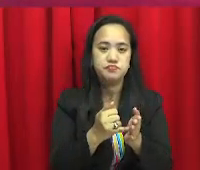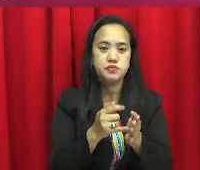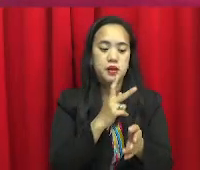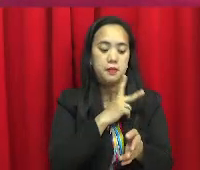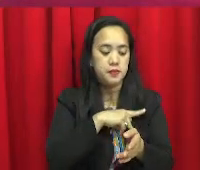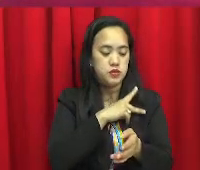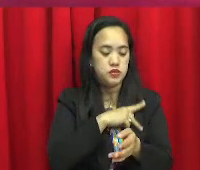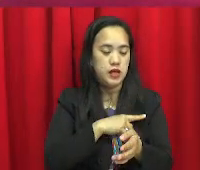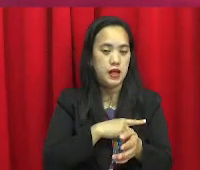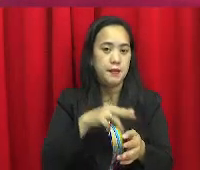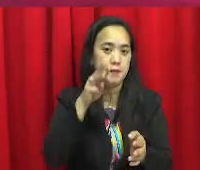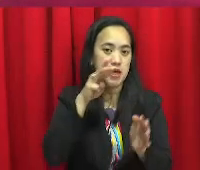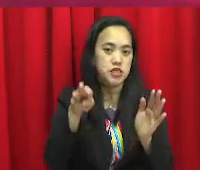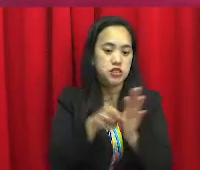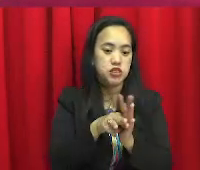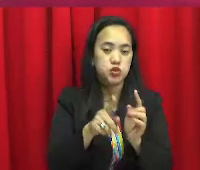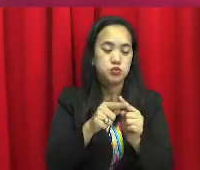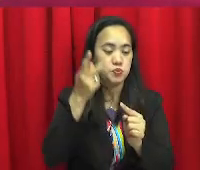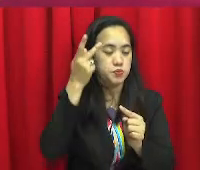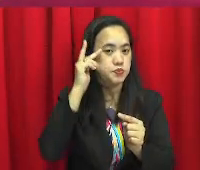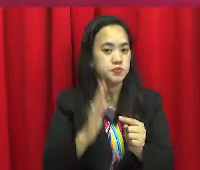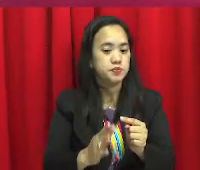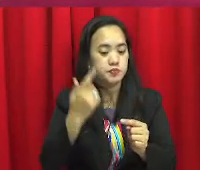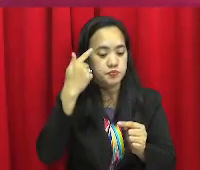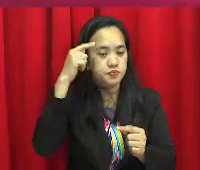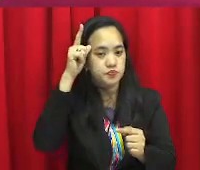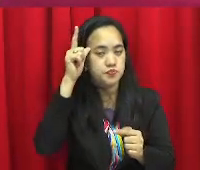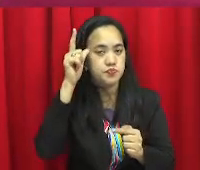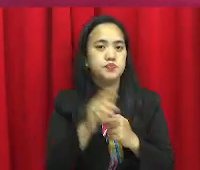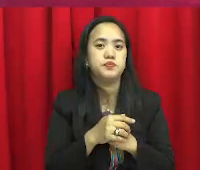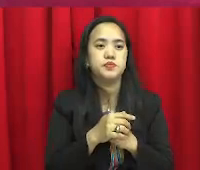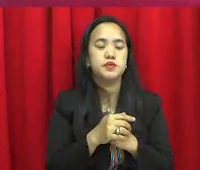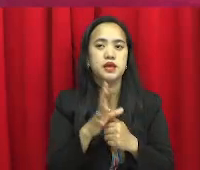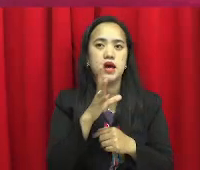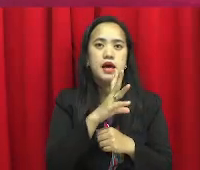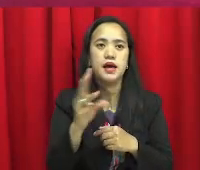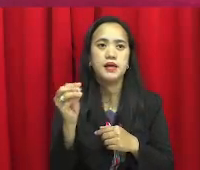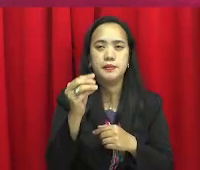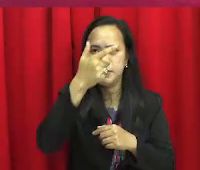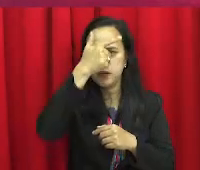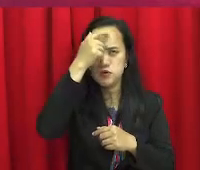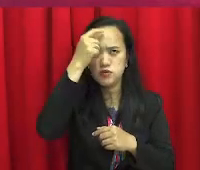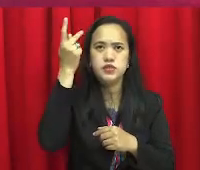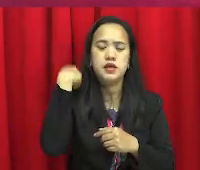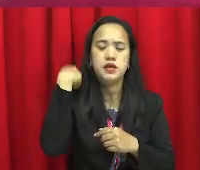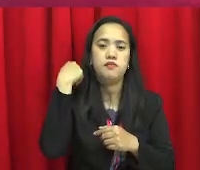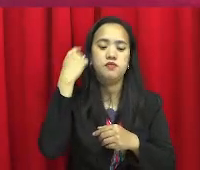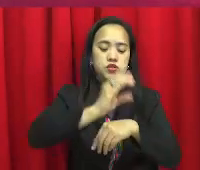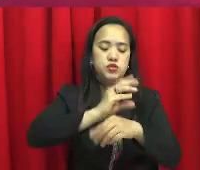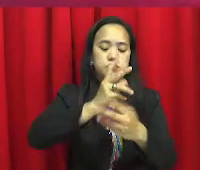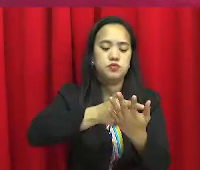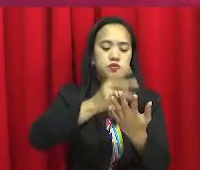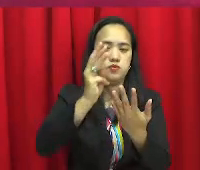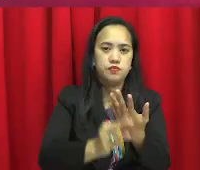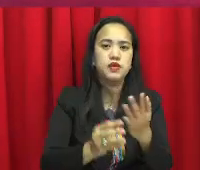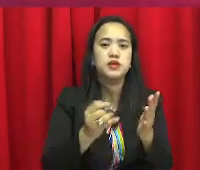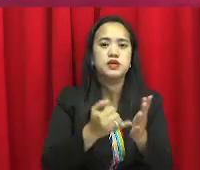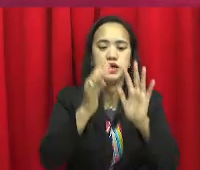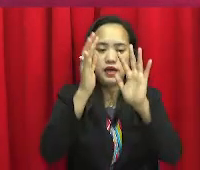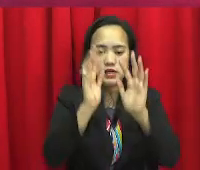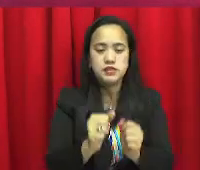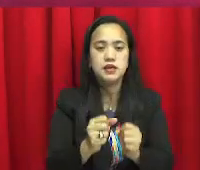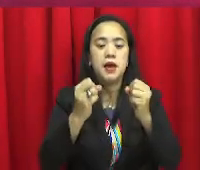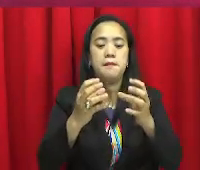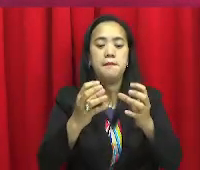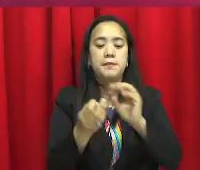eh. Sabi niya, Pastor, dahilan sa programa na yan, iba, grabe ang nabago sa buhay ko, sa attitude ko